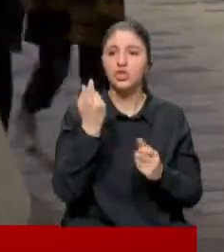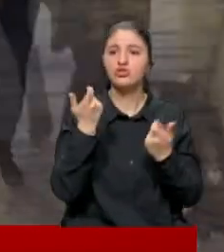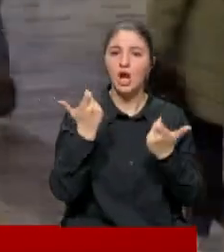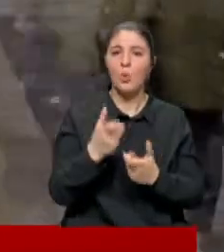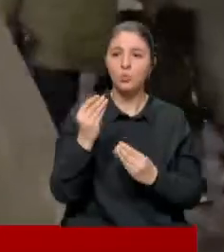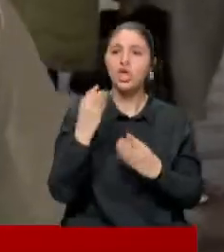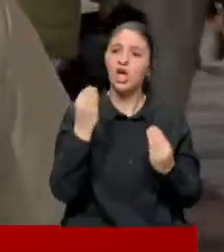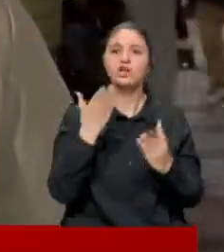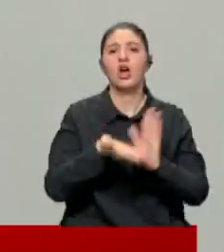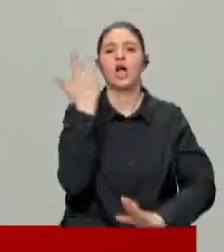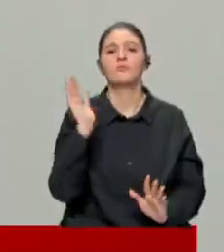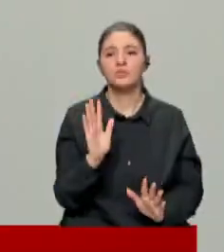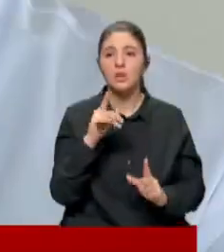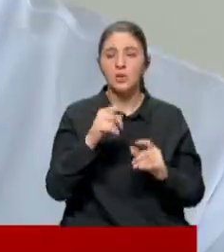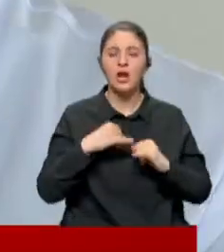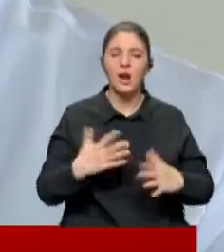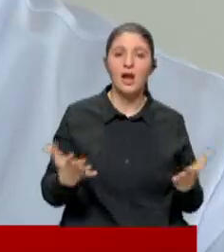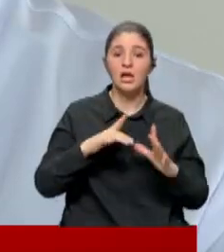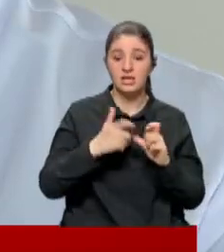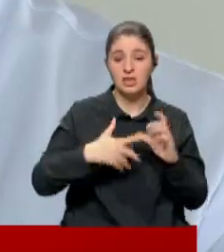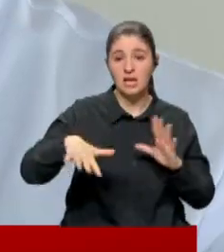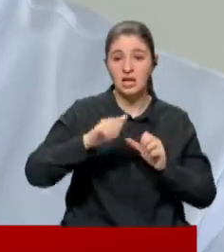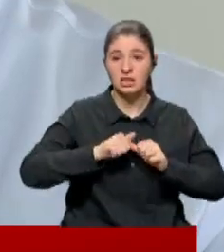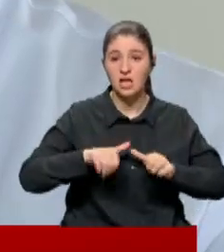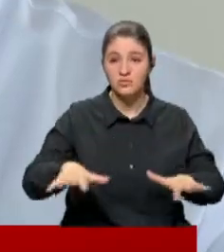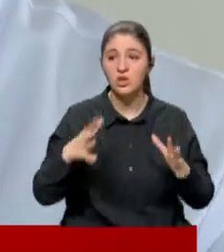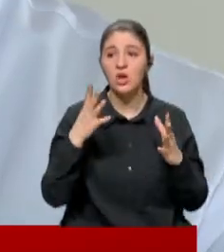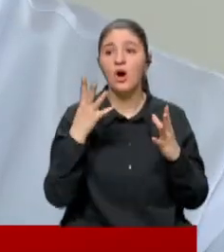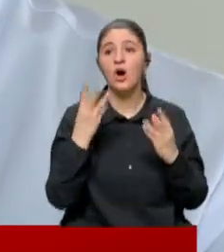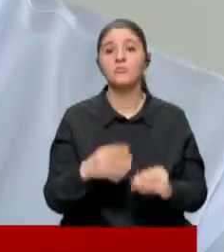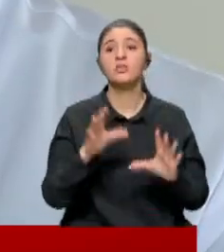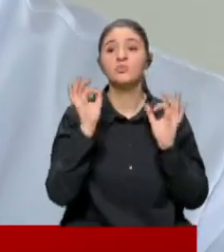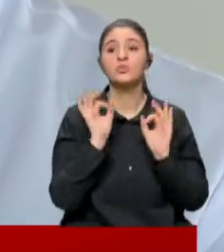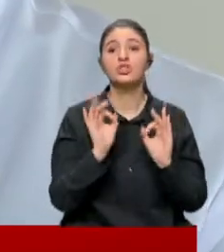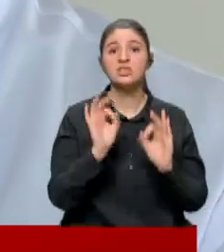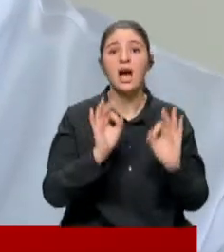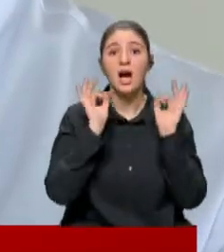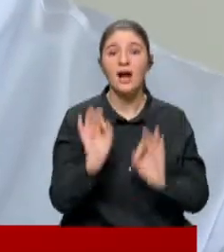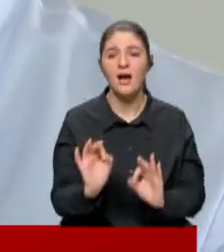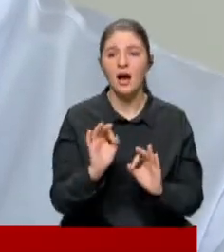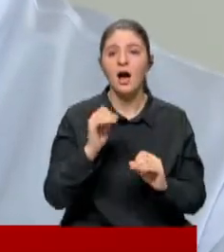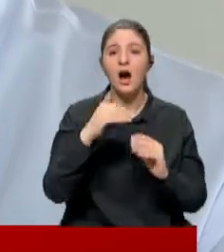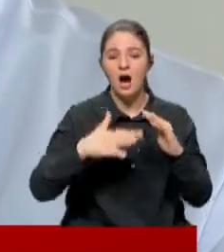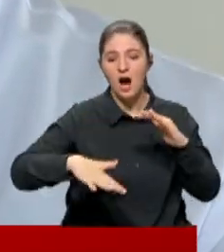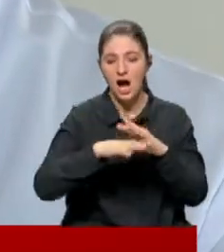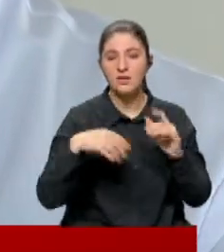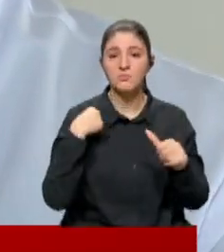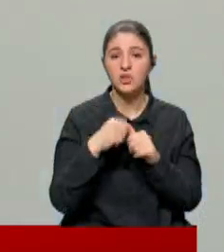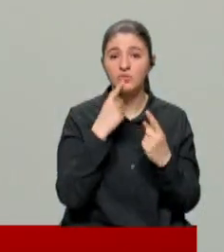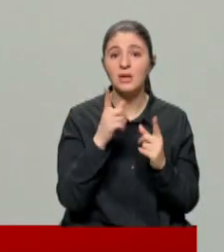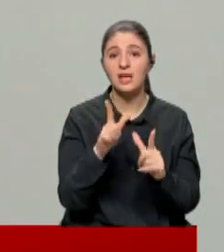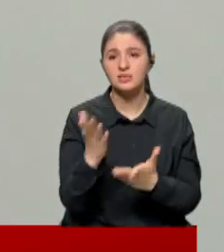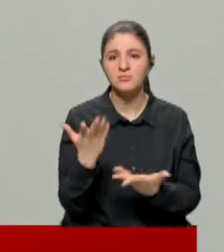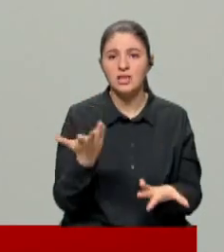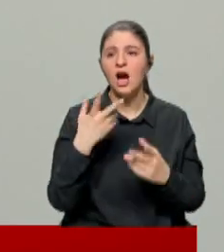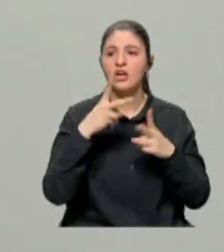yerlerinde olsun. İyi ki de kalkmış yani. Bu gevşemenin genele yayılmasının olmadığını mutlaka ve mutlaka altını birkaç kere çizmek gerekiyor.